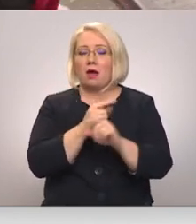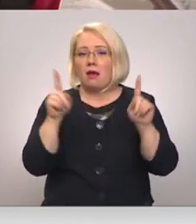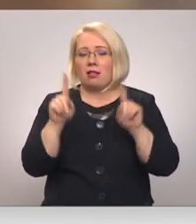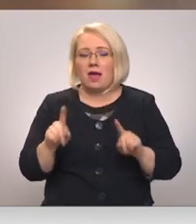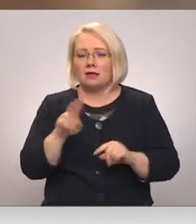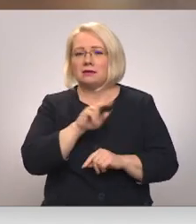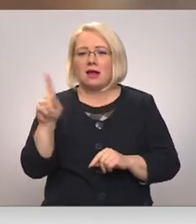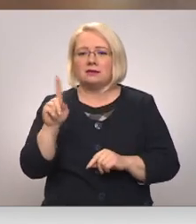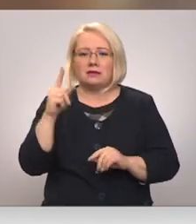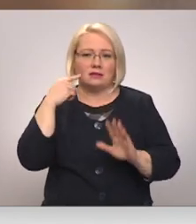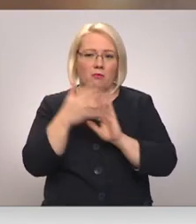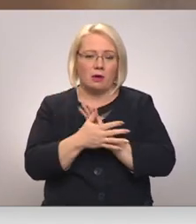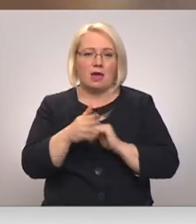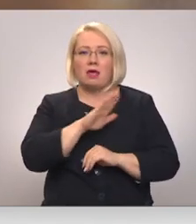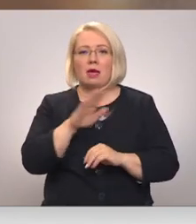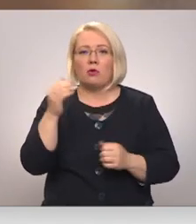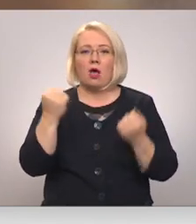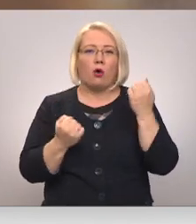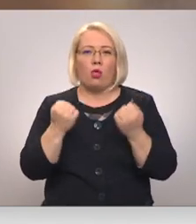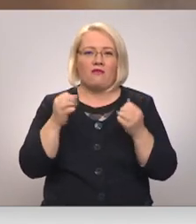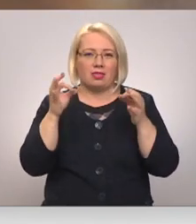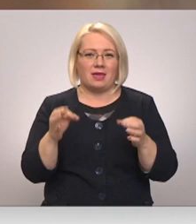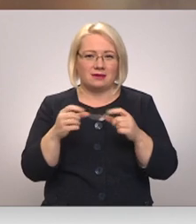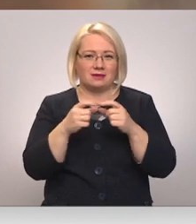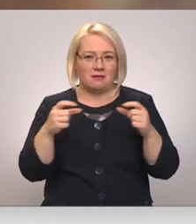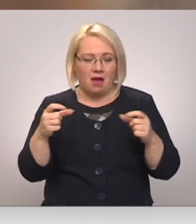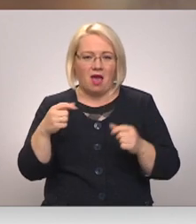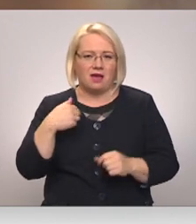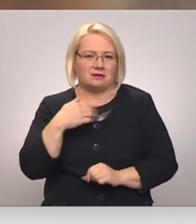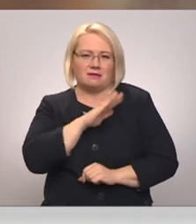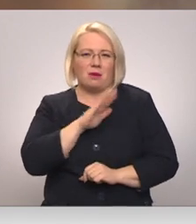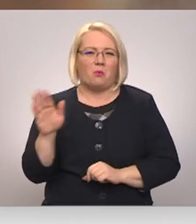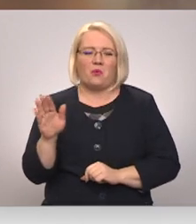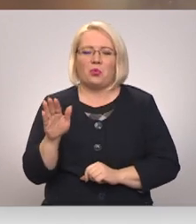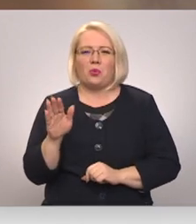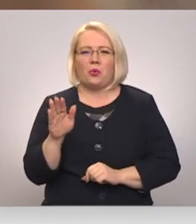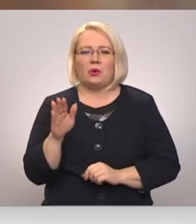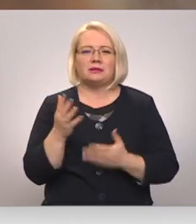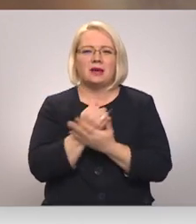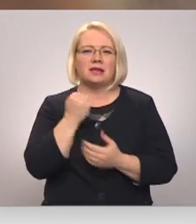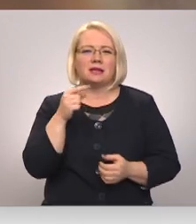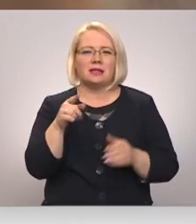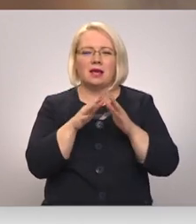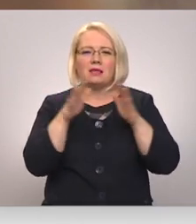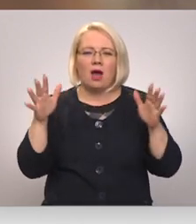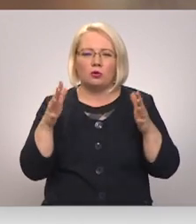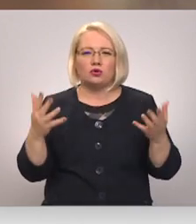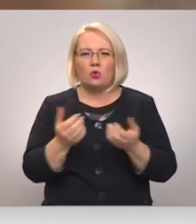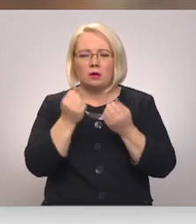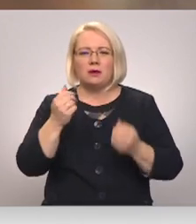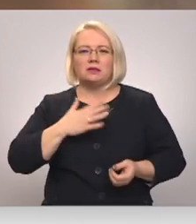pašsaprotamas. Ja nebūtu vadītāja apliecība, es domāju, es noteikti nebūtu sasniedzis tik daudz, nodibinājis